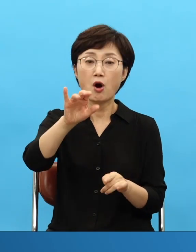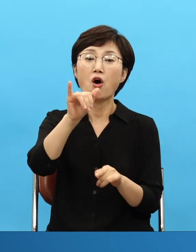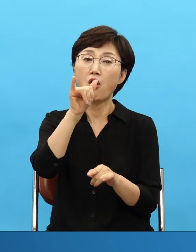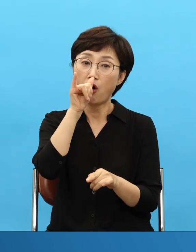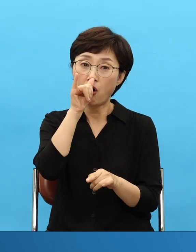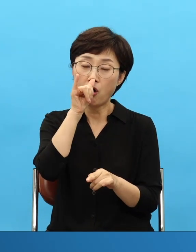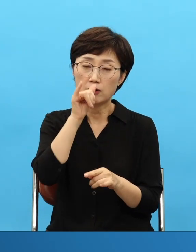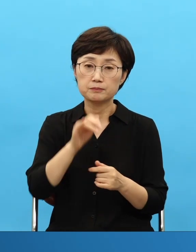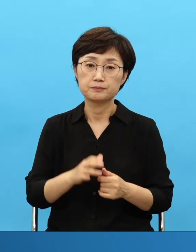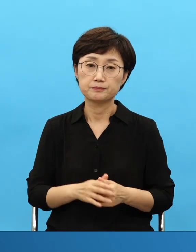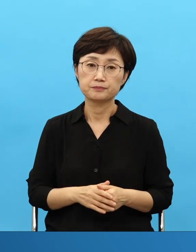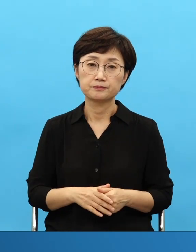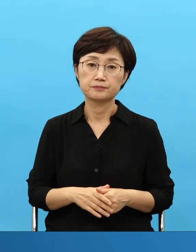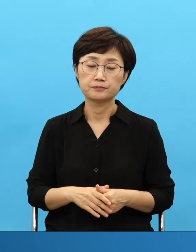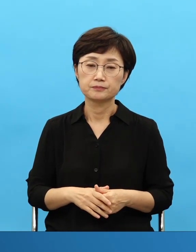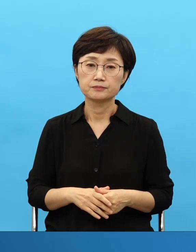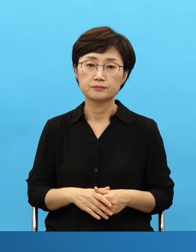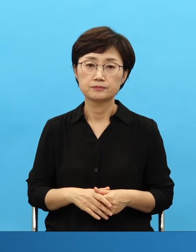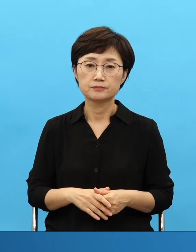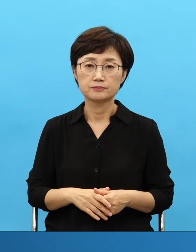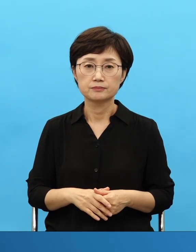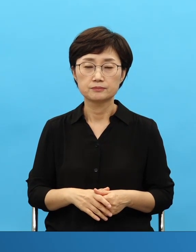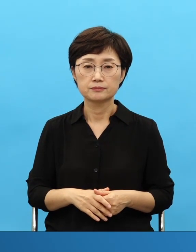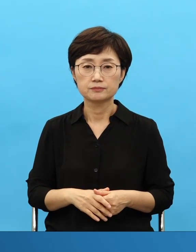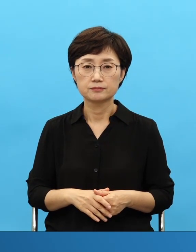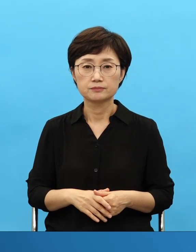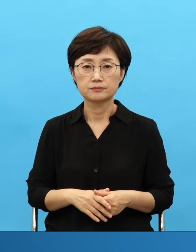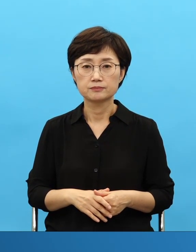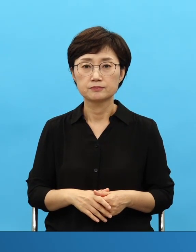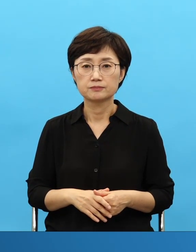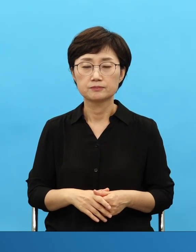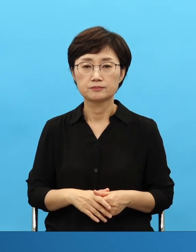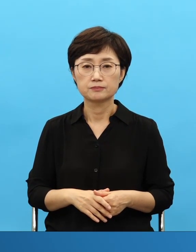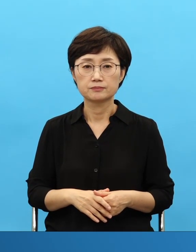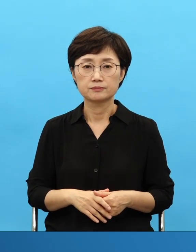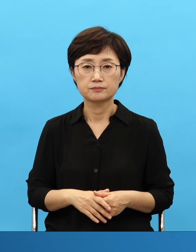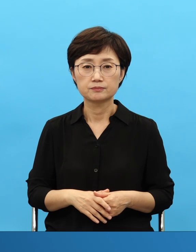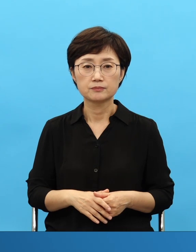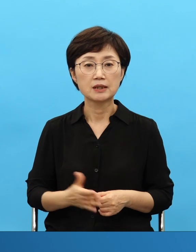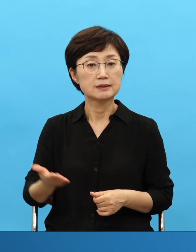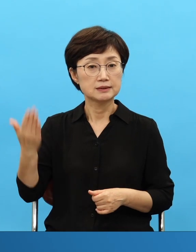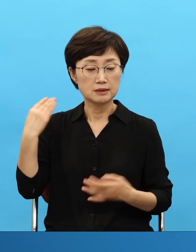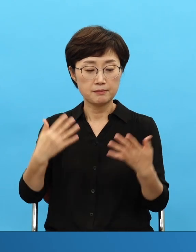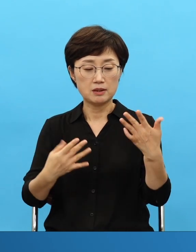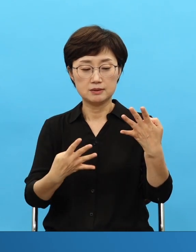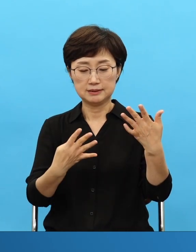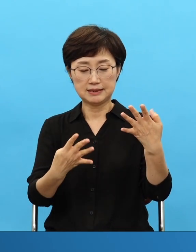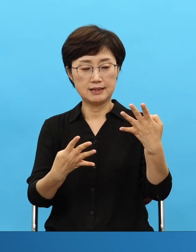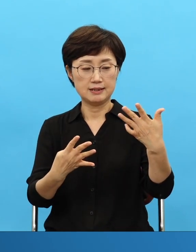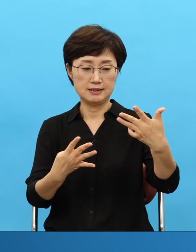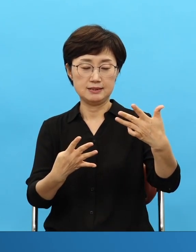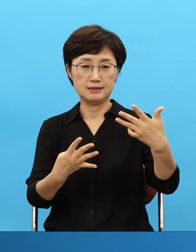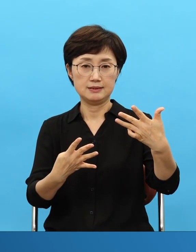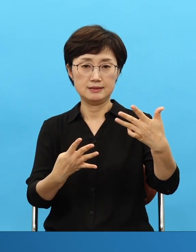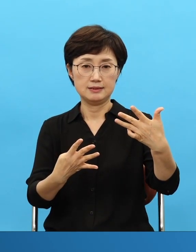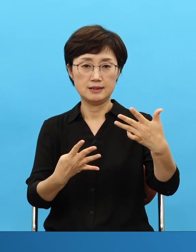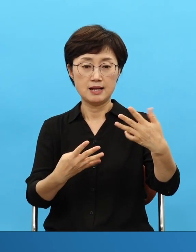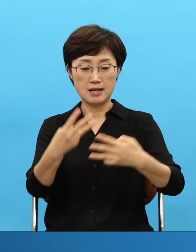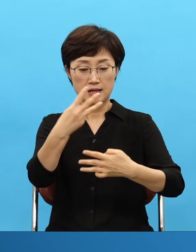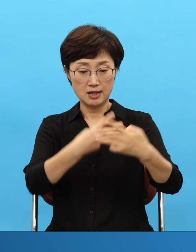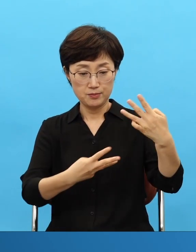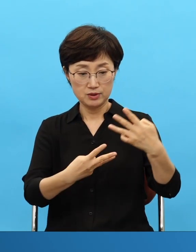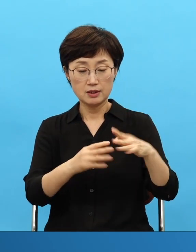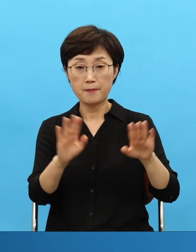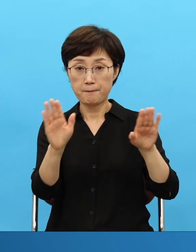채널 위다락 RUTC TV에서 다시 볼 수 있습니다. 또 지난 4일 엑스코에서 진행된 렘넌 나잇과